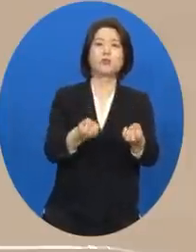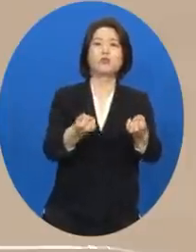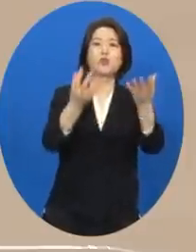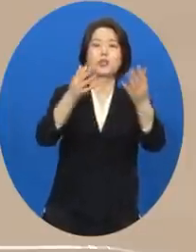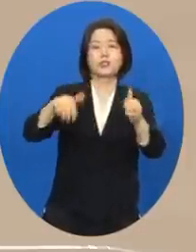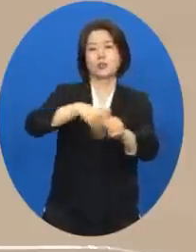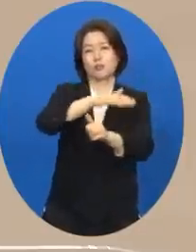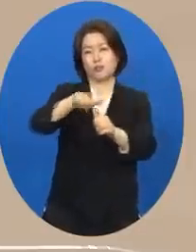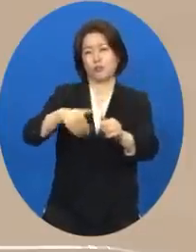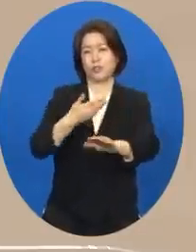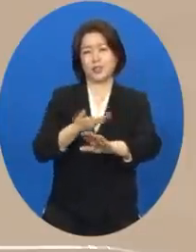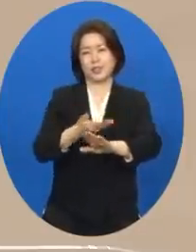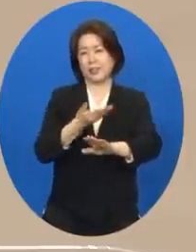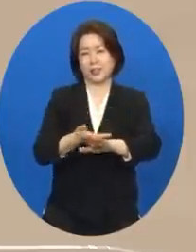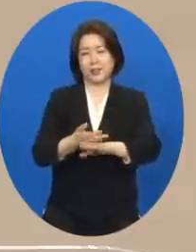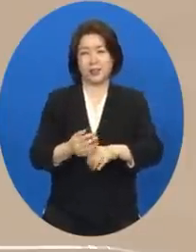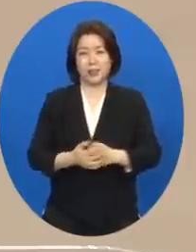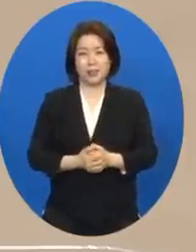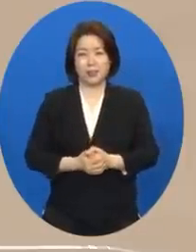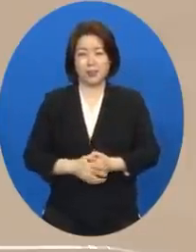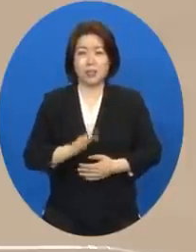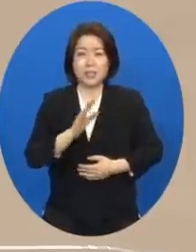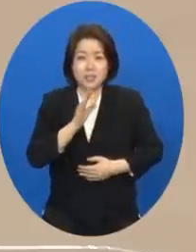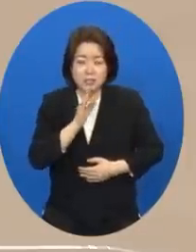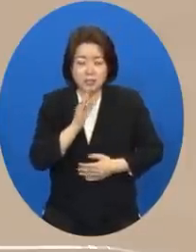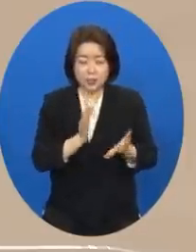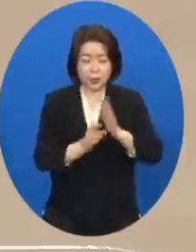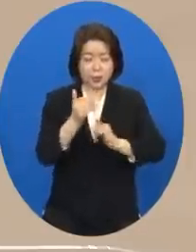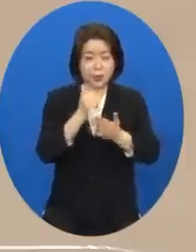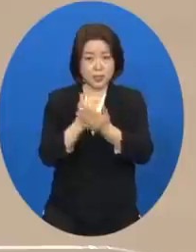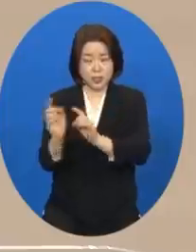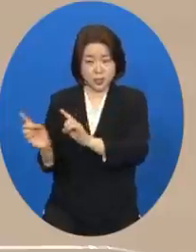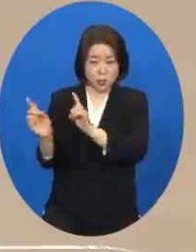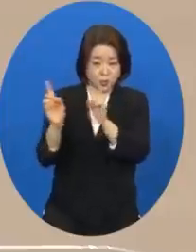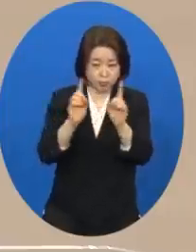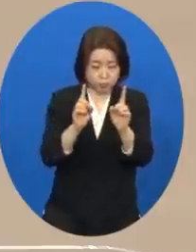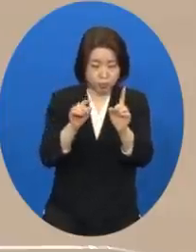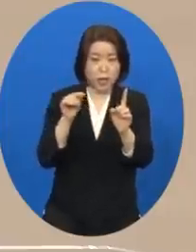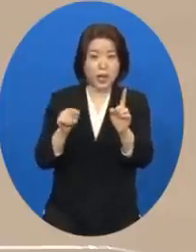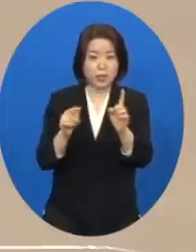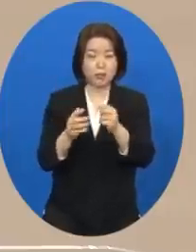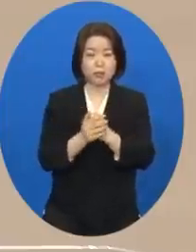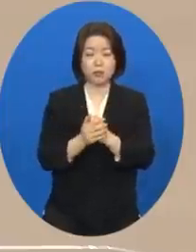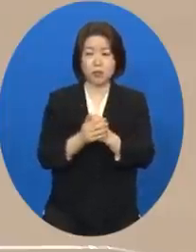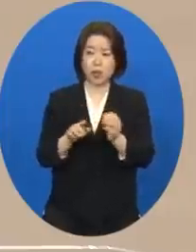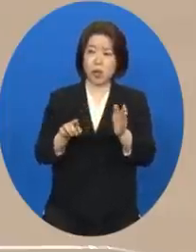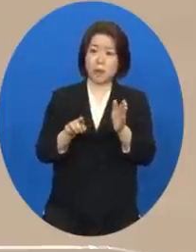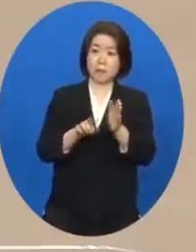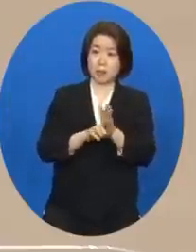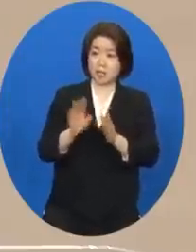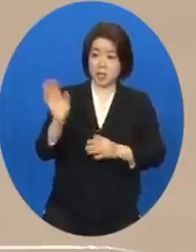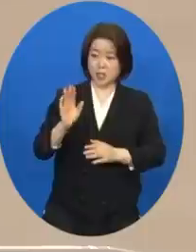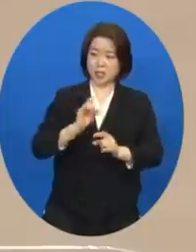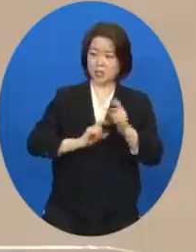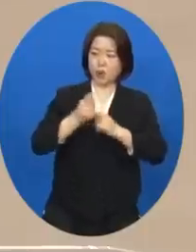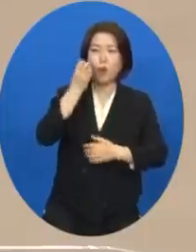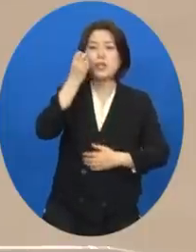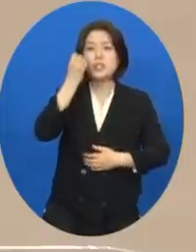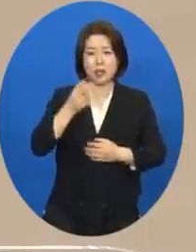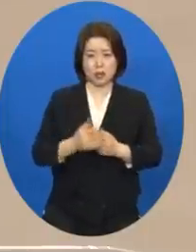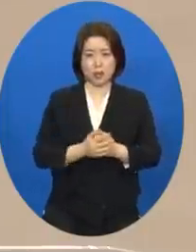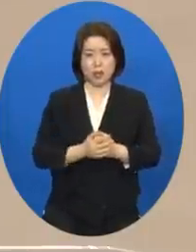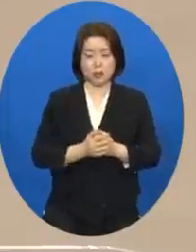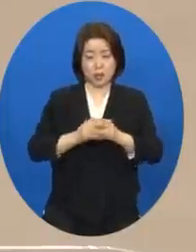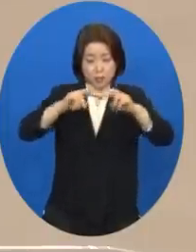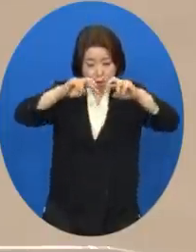실제로 예수님이 부활하셨다는 것은 안 미끼가 더 어려워요 정말 정말